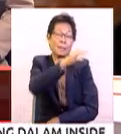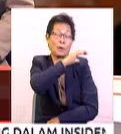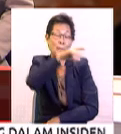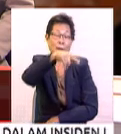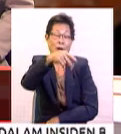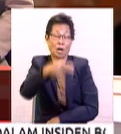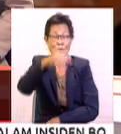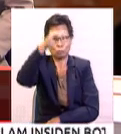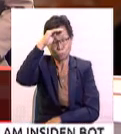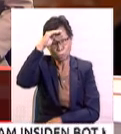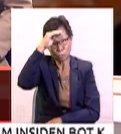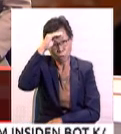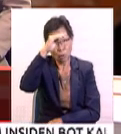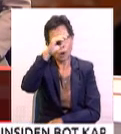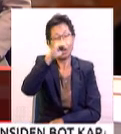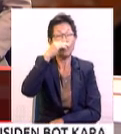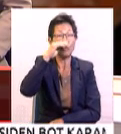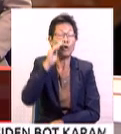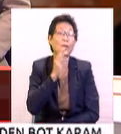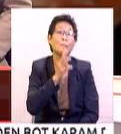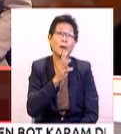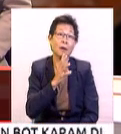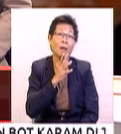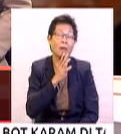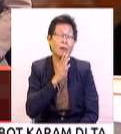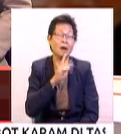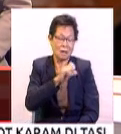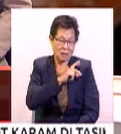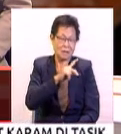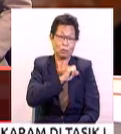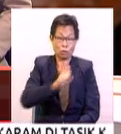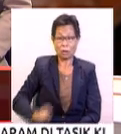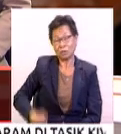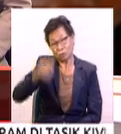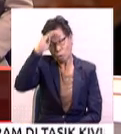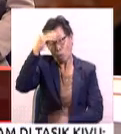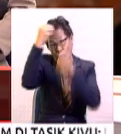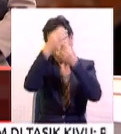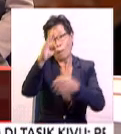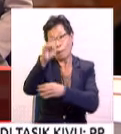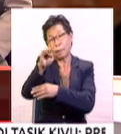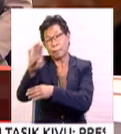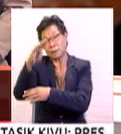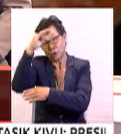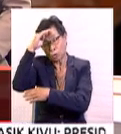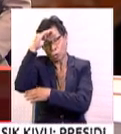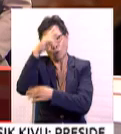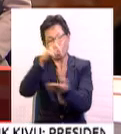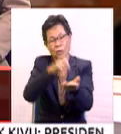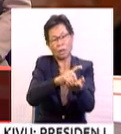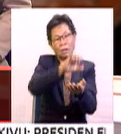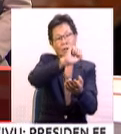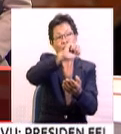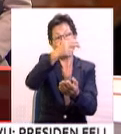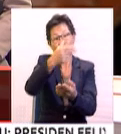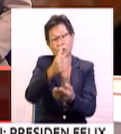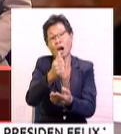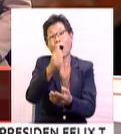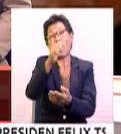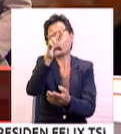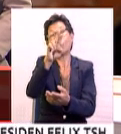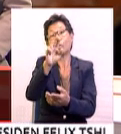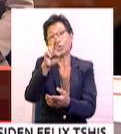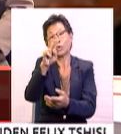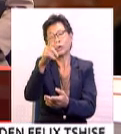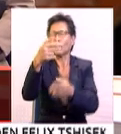PH Johor Tan Sri Muhyiddin Yassin, baginda memaklumkan bahawa Menteri Besar Johor Dr. Shahrudin Jamal telah